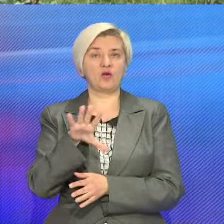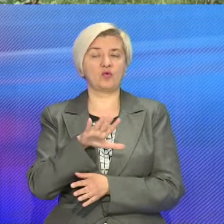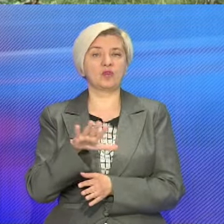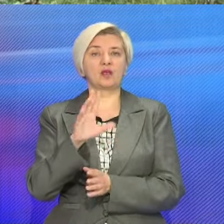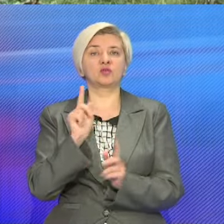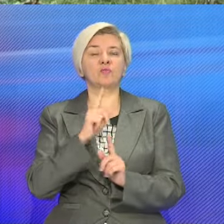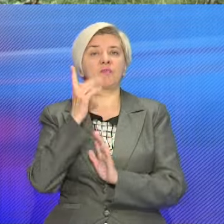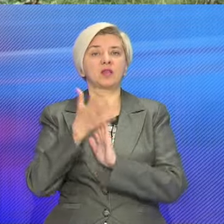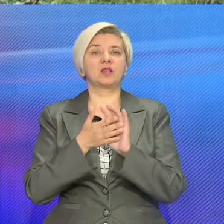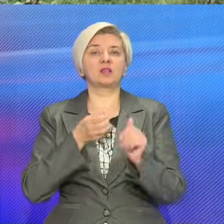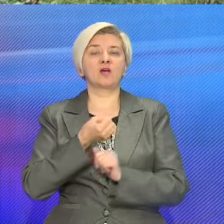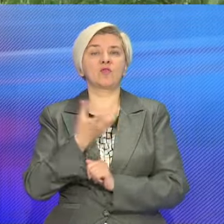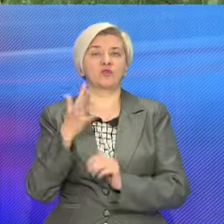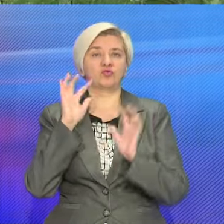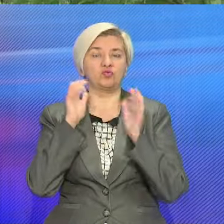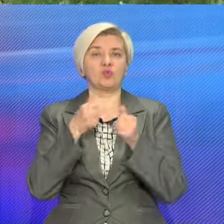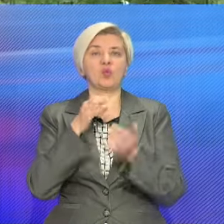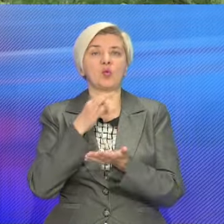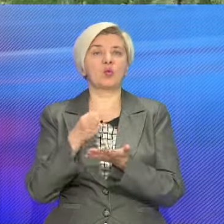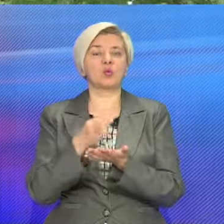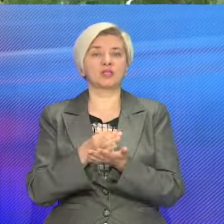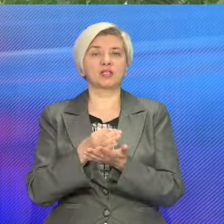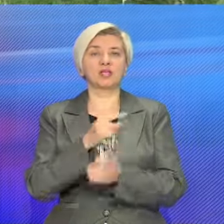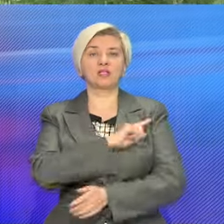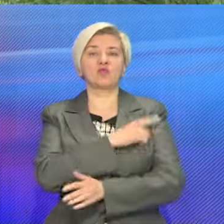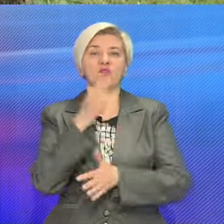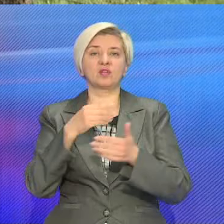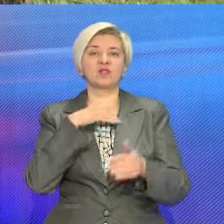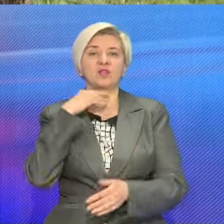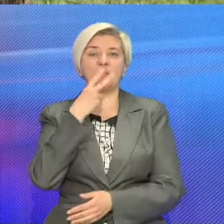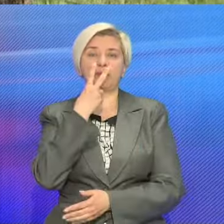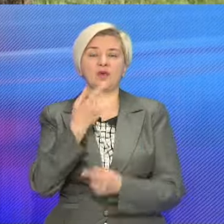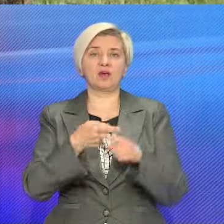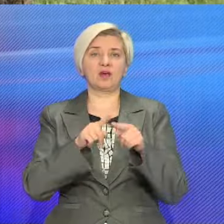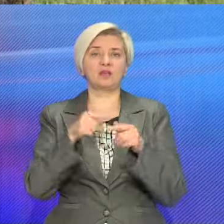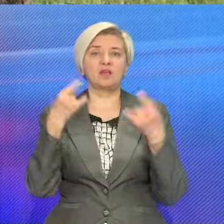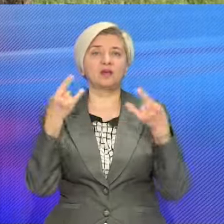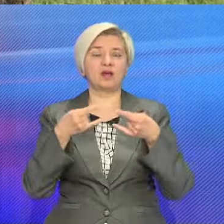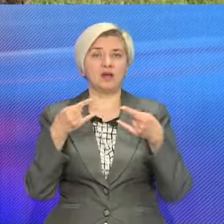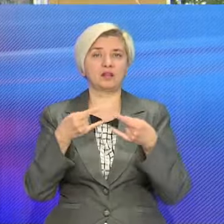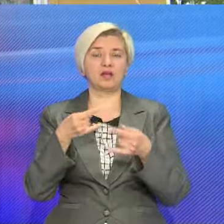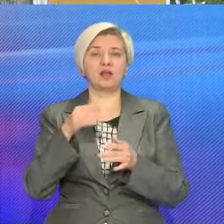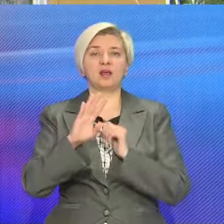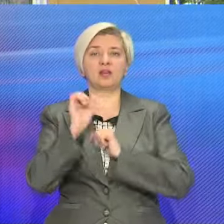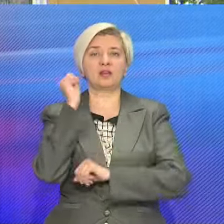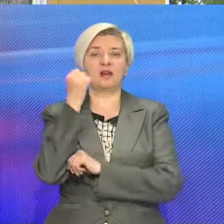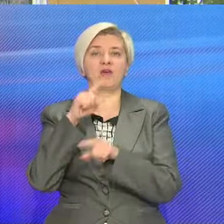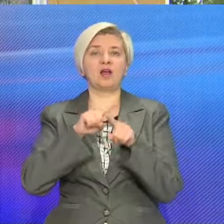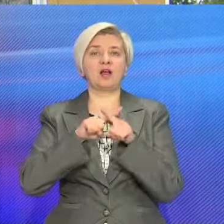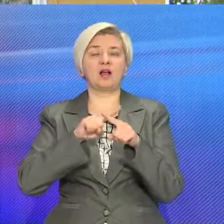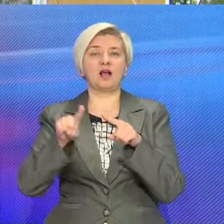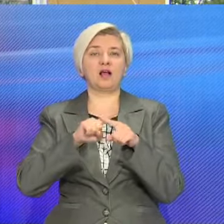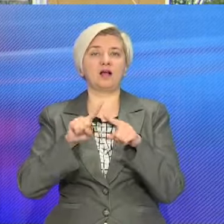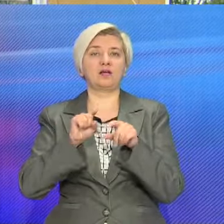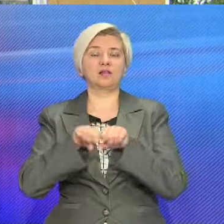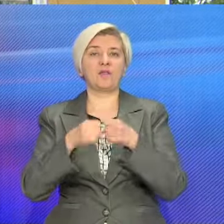насколько все серьезно и оценить силу ветра, достатково зернуть на гэтые кадры. Древы сломаны, как запалки. С домов сорваны